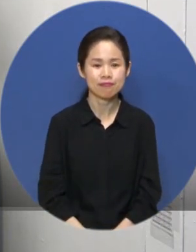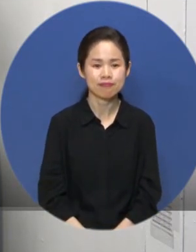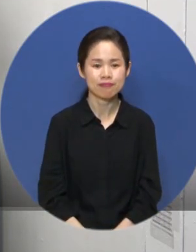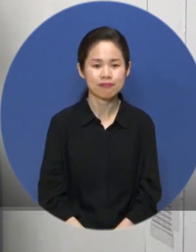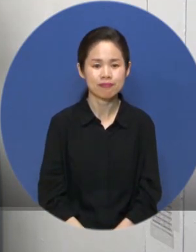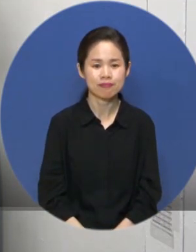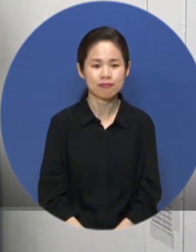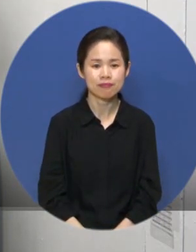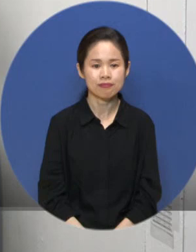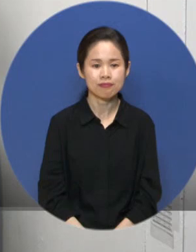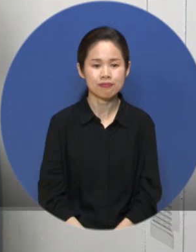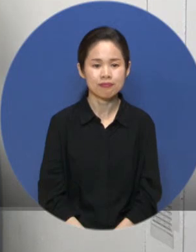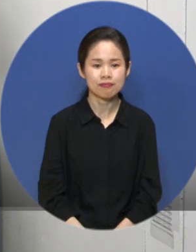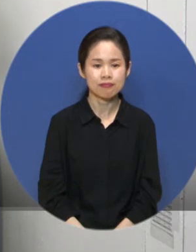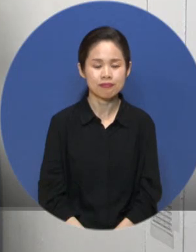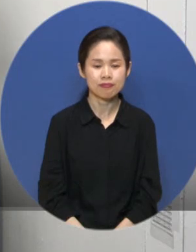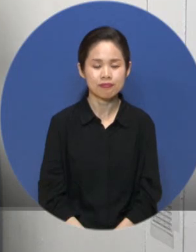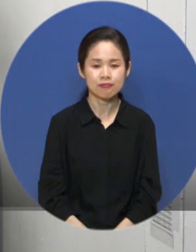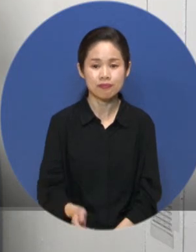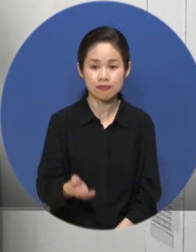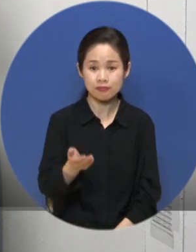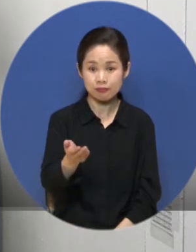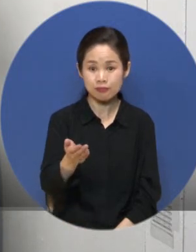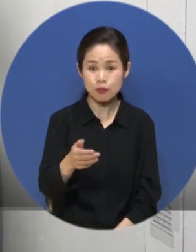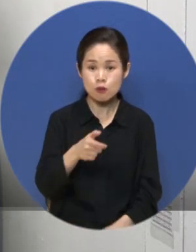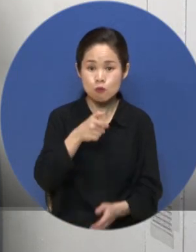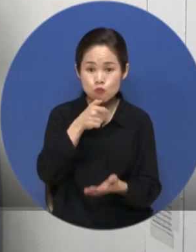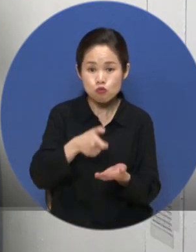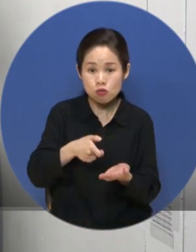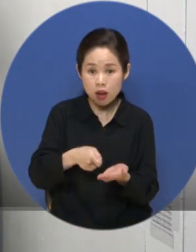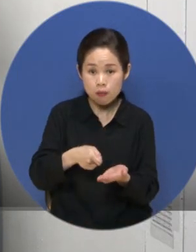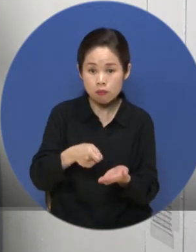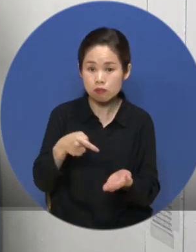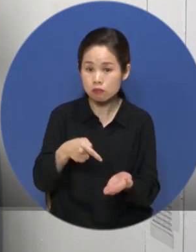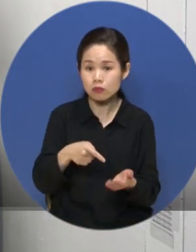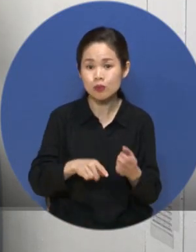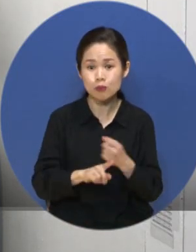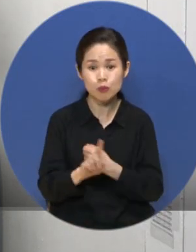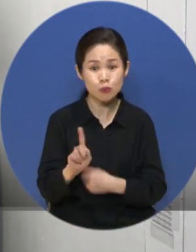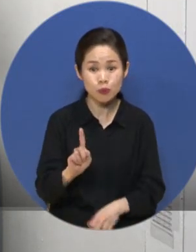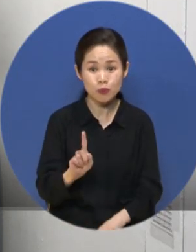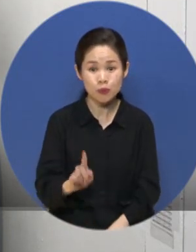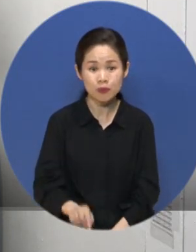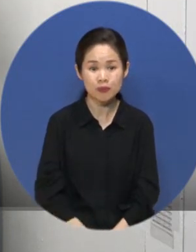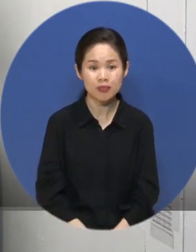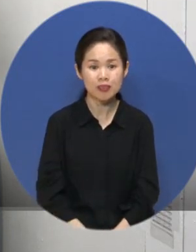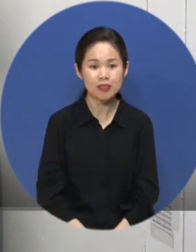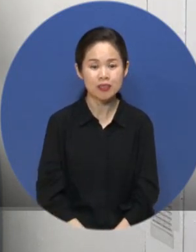그 작가님의 작품 세계에서 물감이 갖고 있는 의미가 뭘까요?